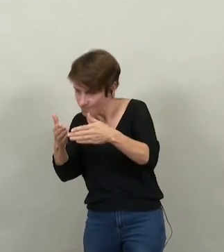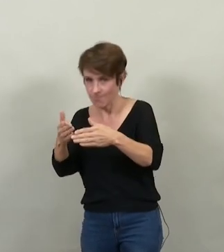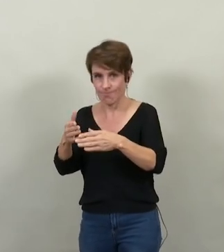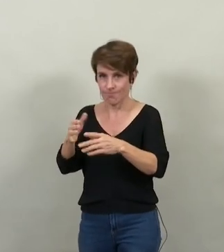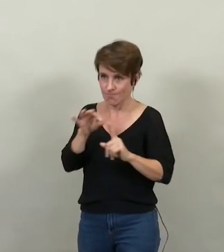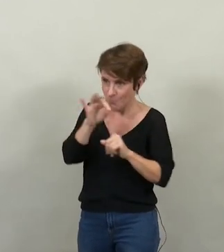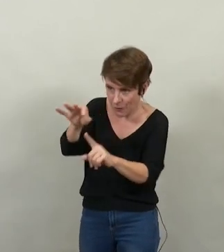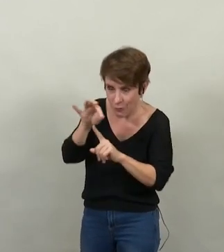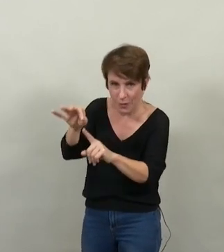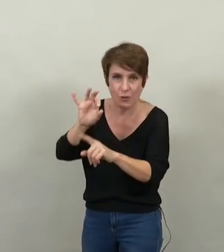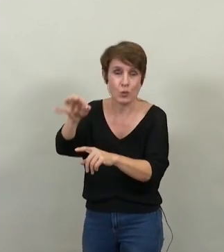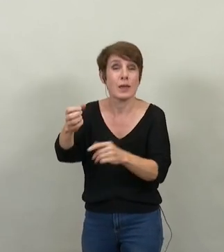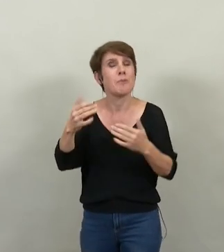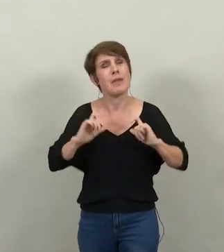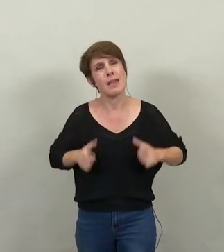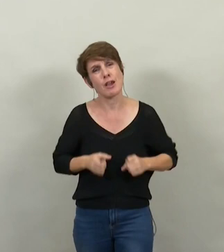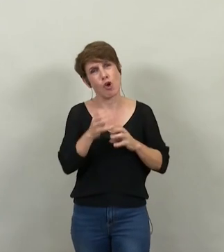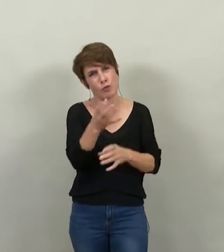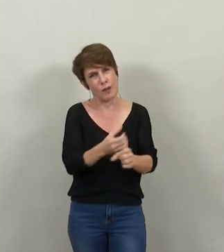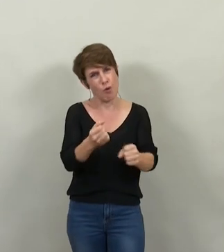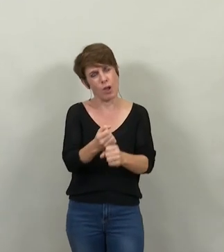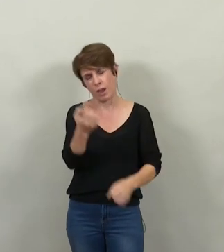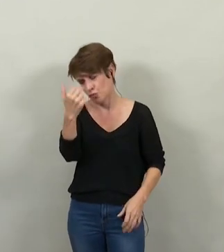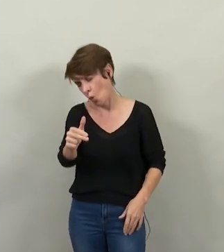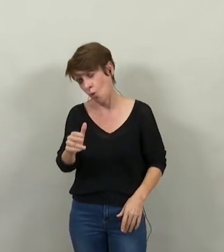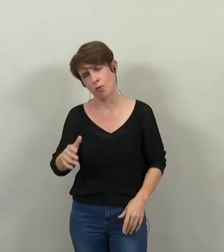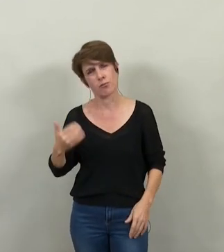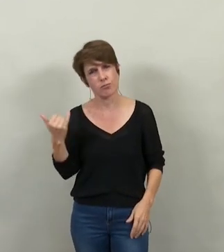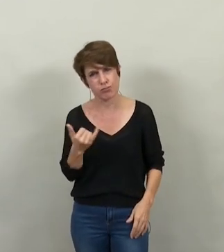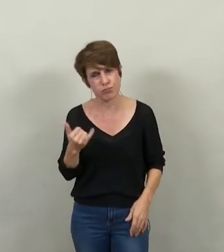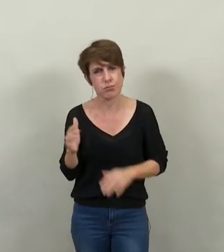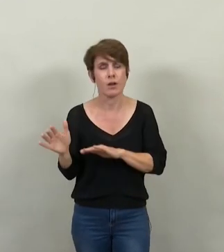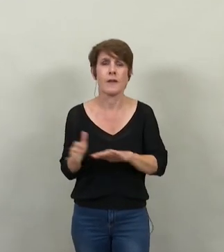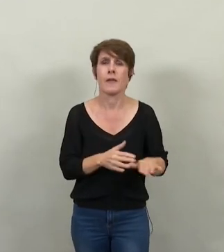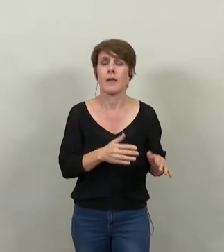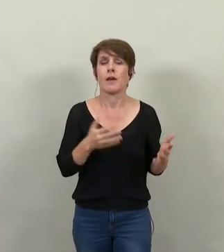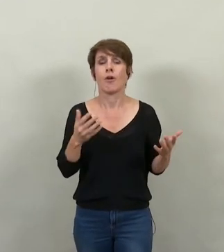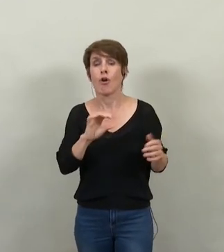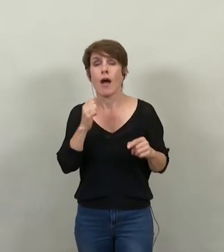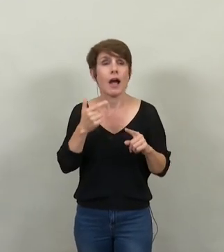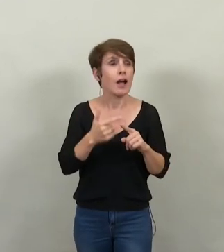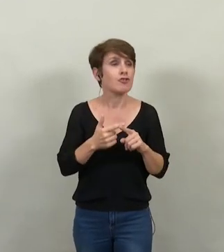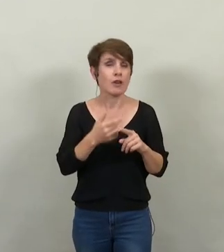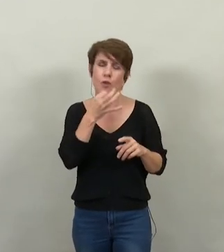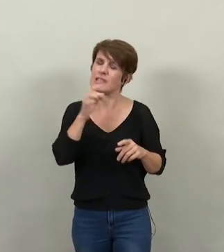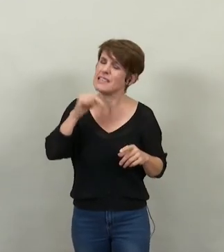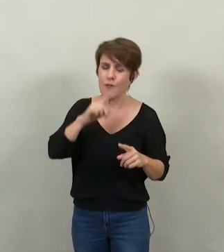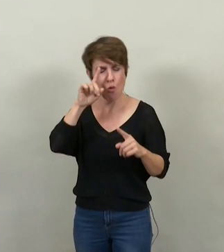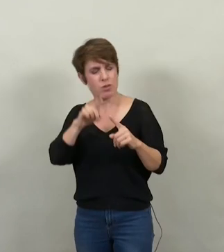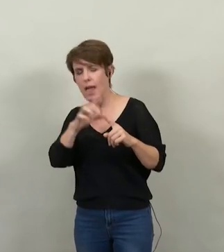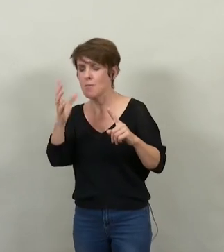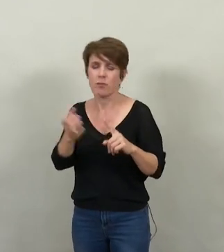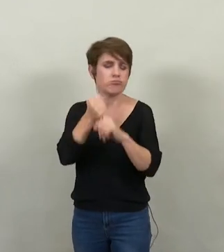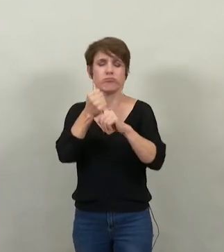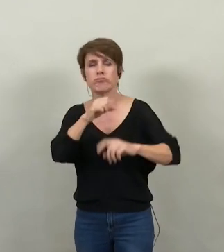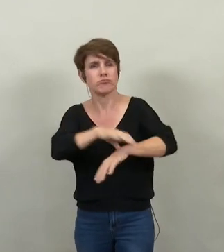là mais l'école du vélo non et ensuite quand on dit qu'il faut s'emparer du sujet chaque fois qu'on s'empare du sujet on va dépenser 300